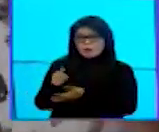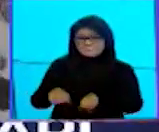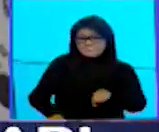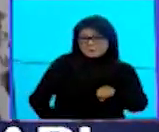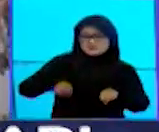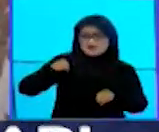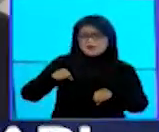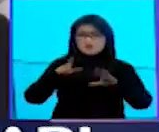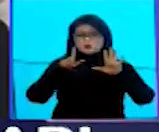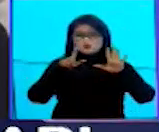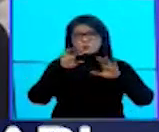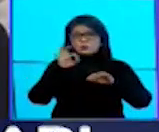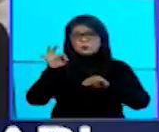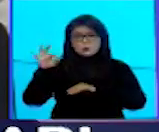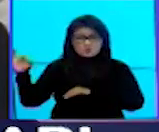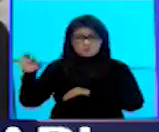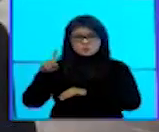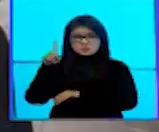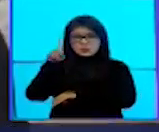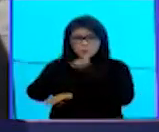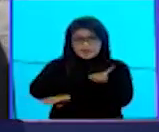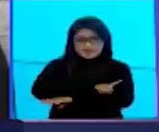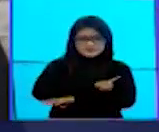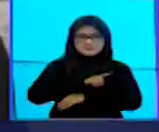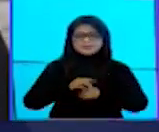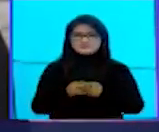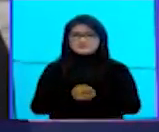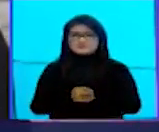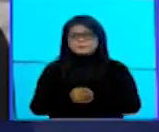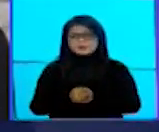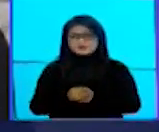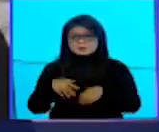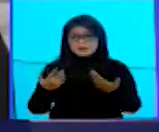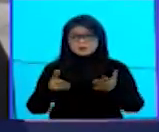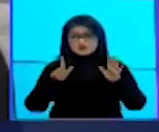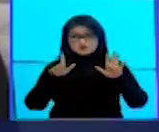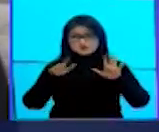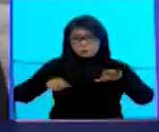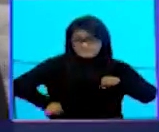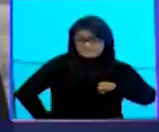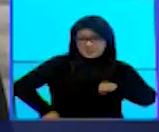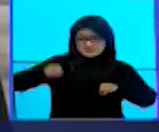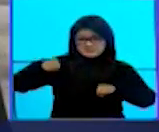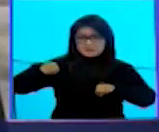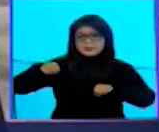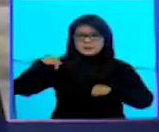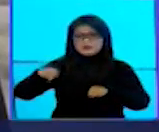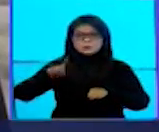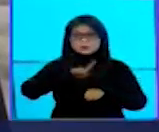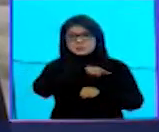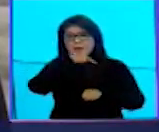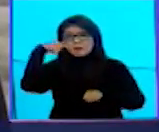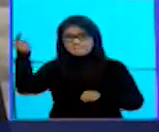sehari. Kita dari Jakarta 7 bajai. Tapi sampai Tegal sampai udah bisa-bisa. Pantura